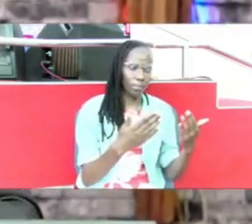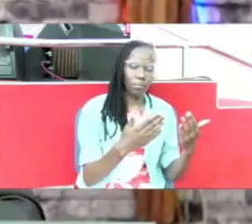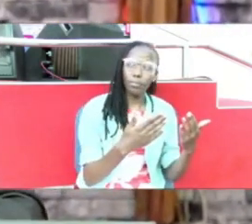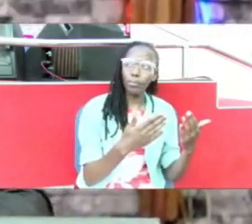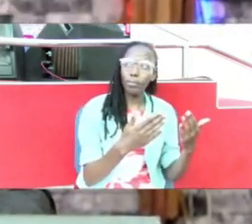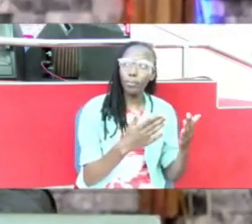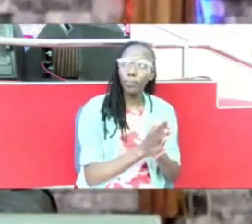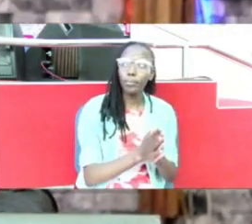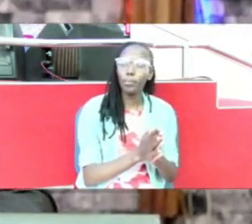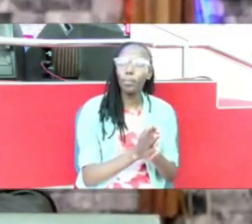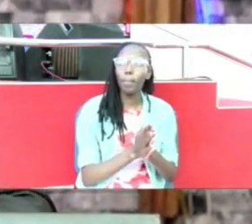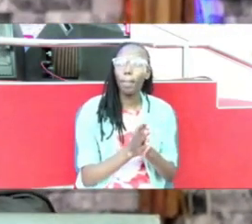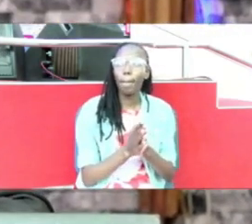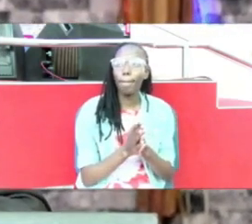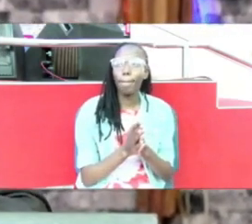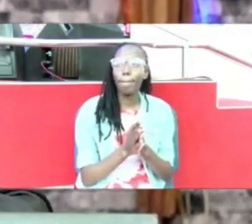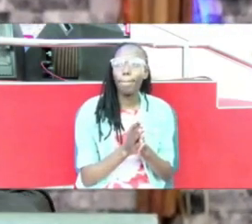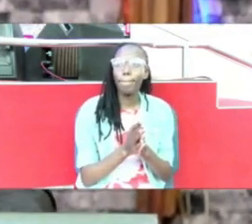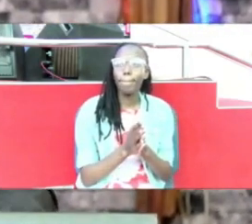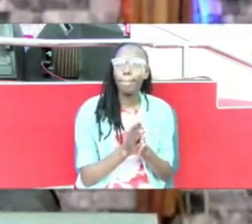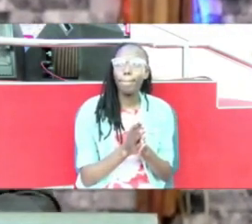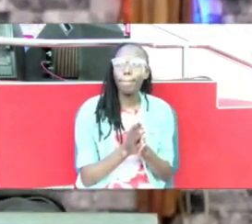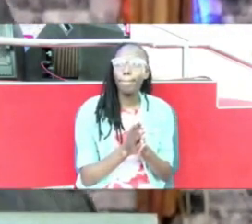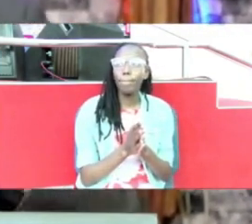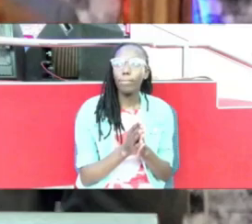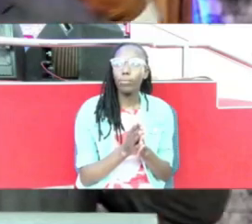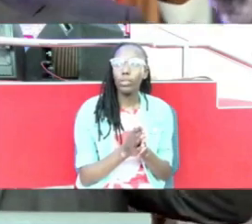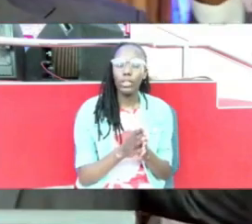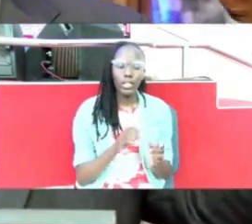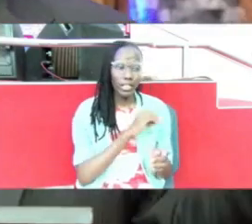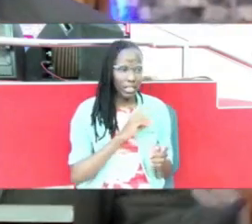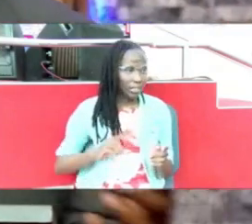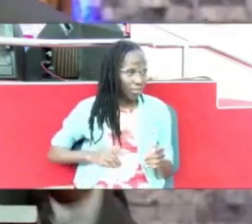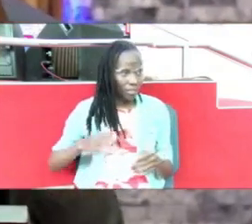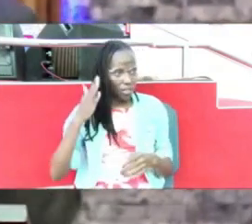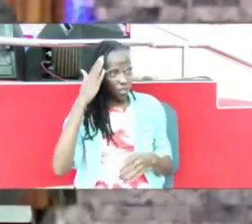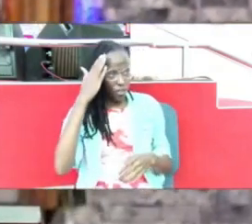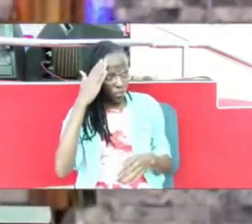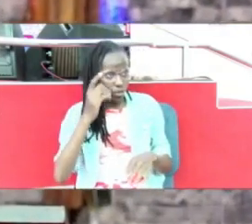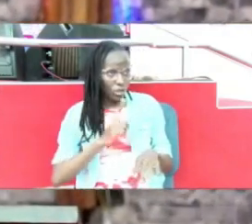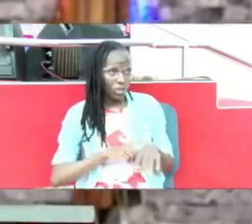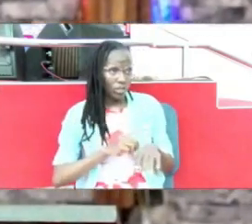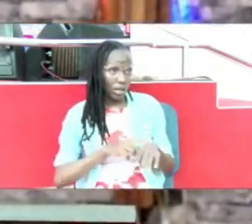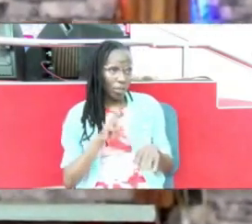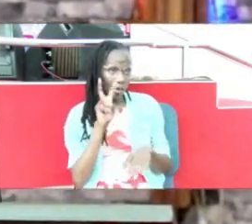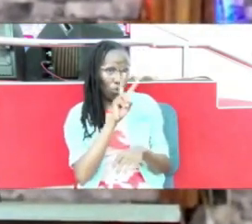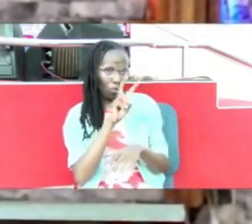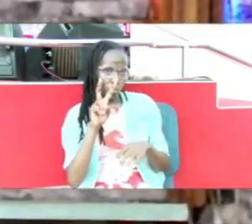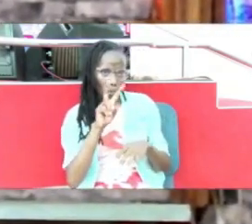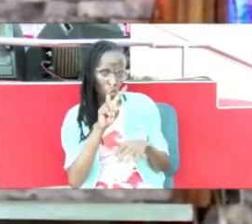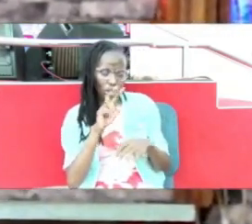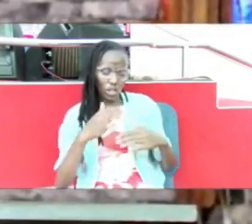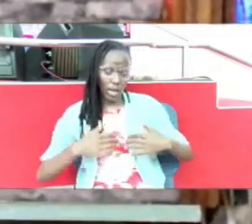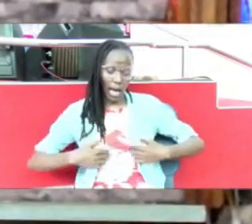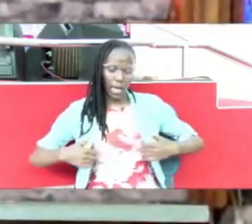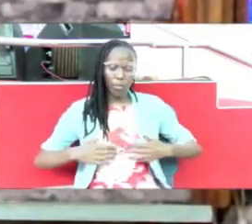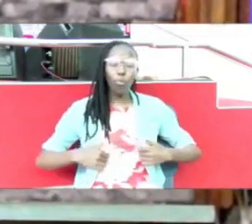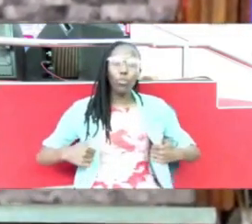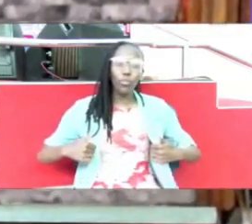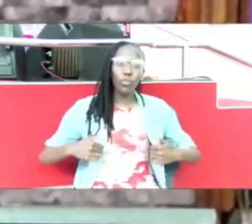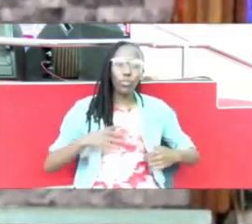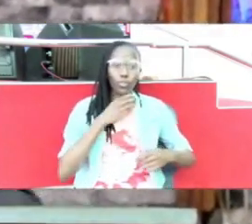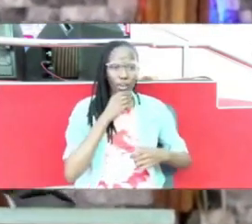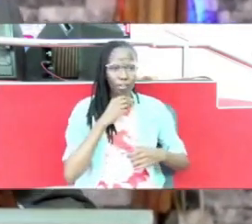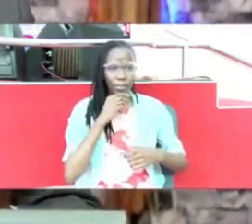kulenga ile jukumu yake ambayo alikuwa amepewa na Mungu. He knew that the time that he was looking after his father's flock, alijua kwamba wakati alikuwa